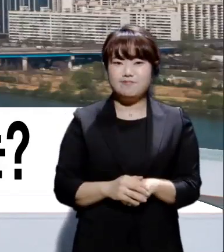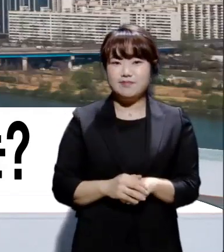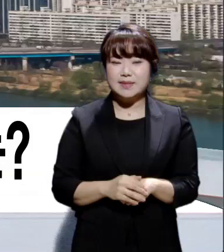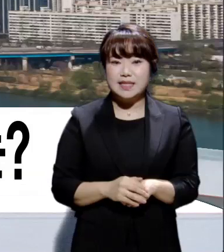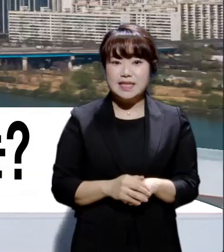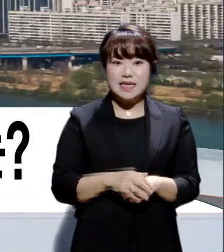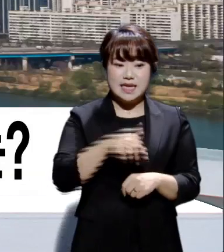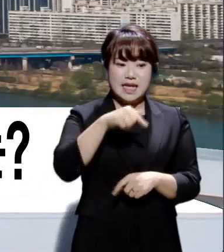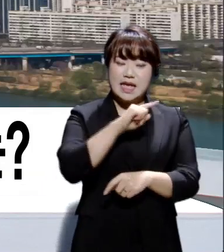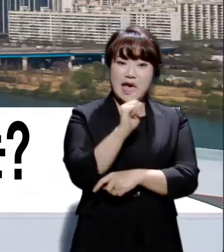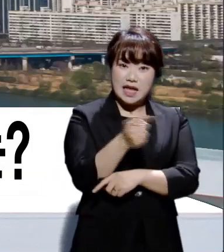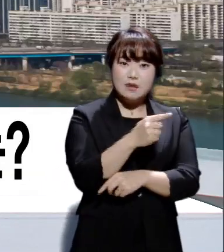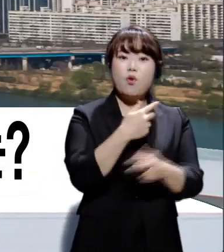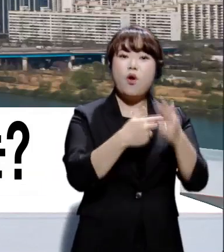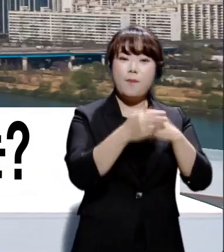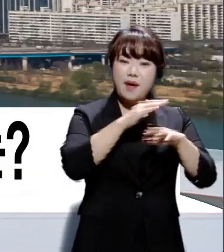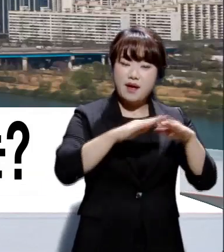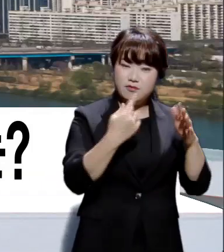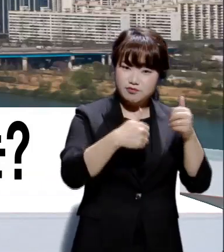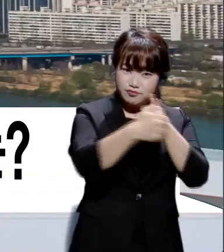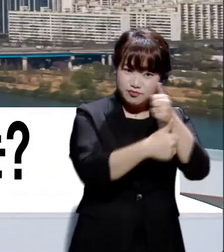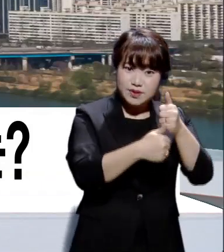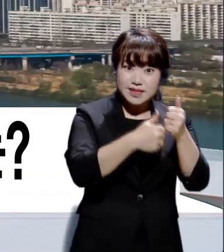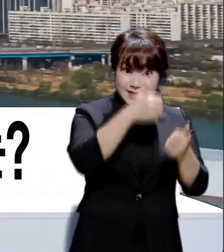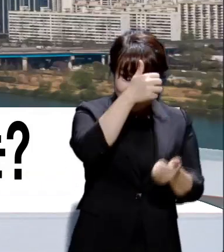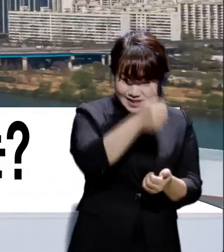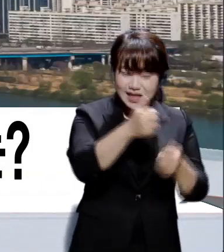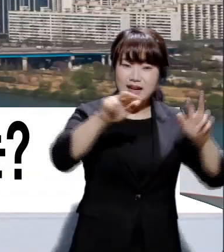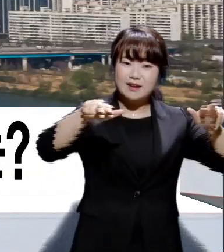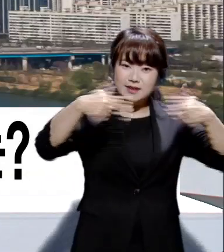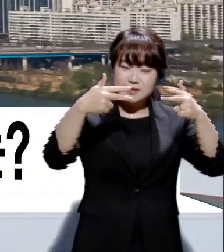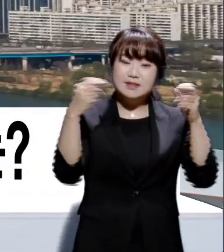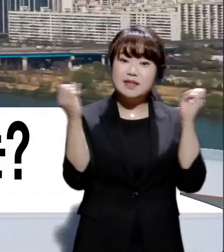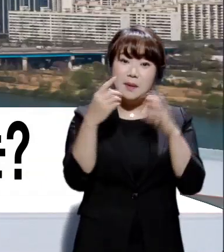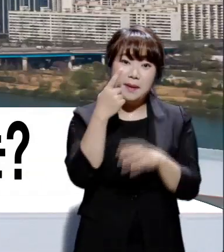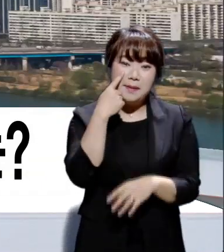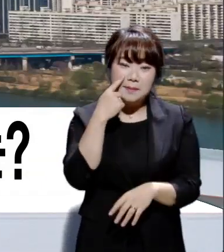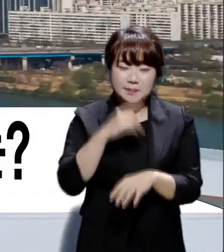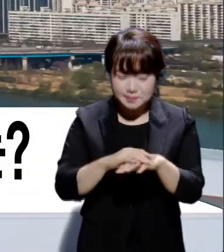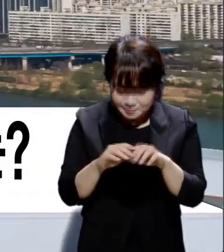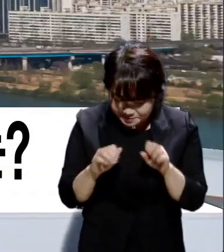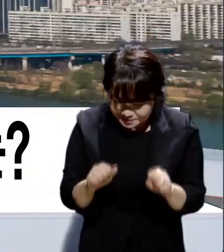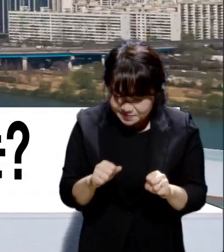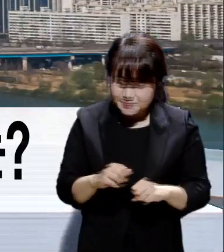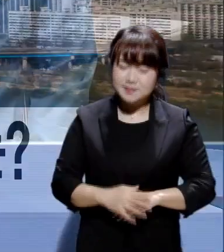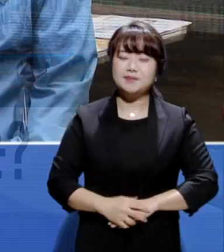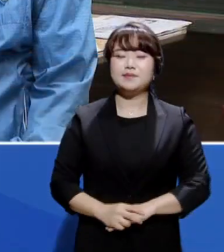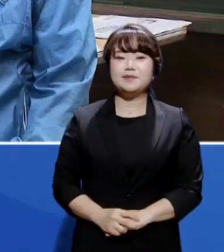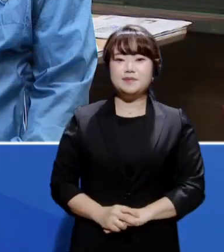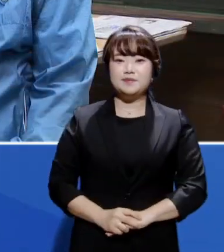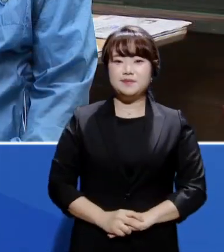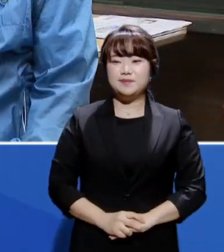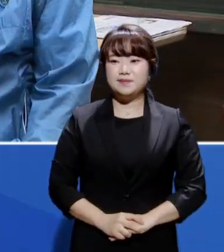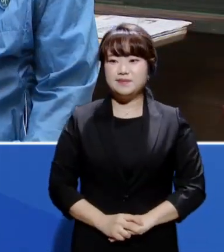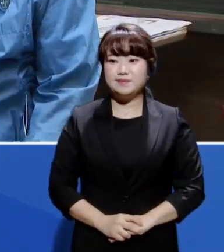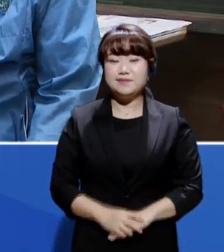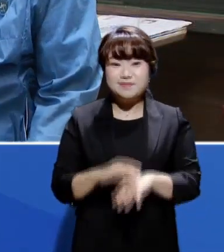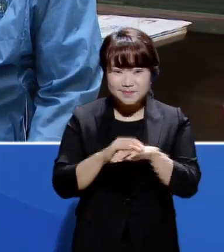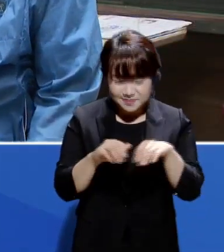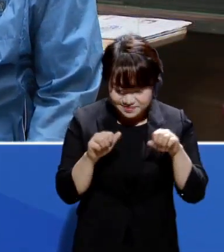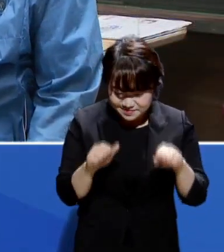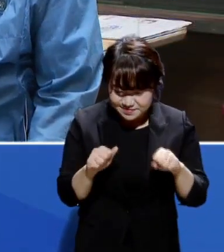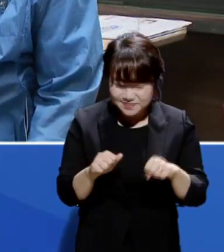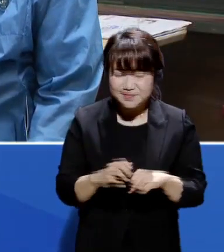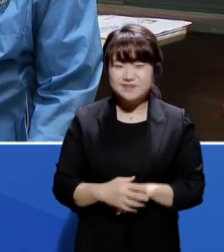도봉구 게이트볼협회 대책위원장 화상호로 연결해 이야기 나눠보겠습니다. 안녕하십니까? 네,